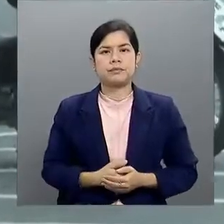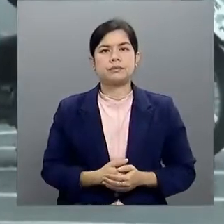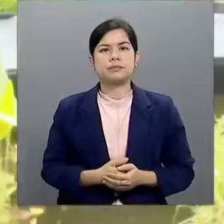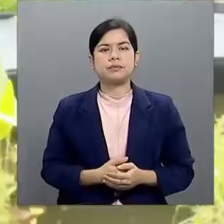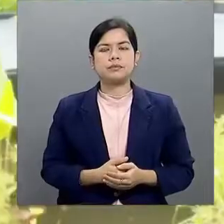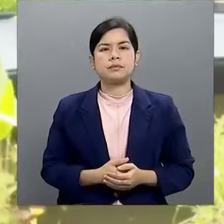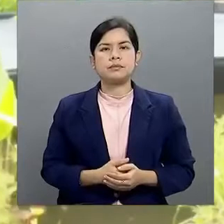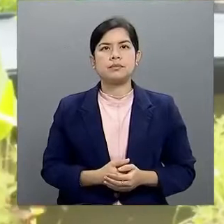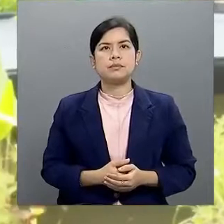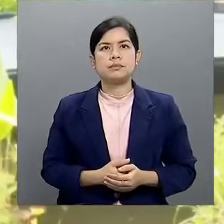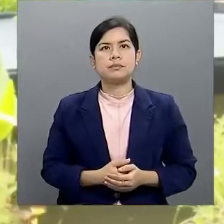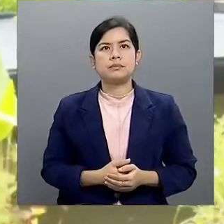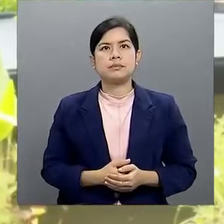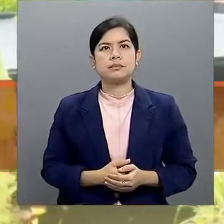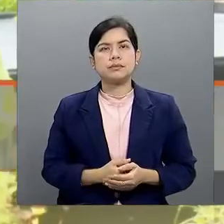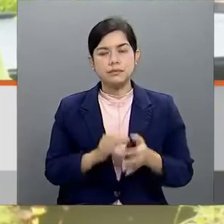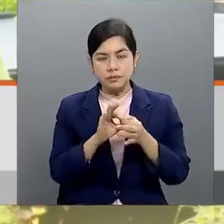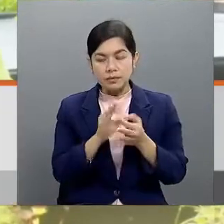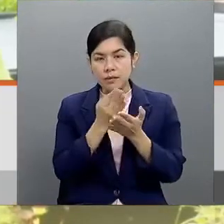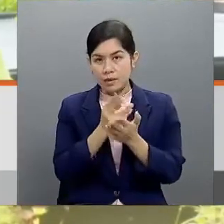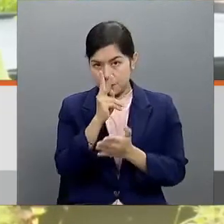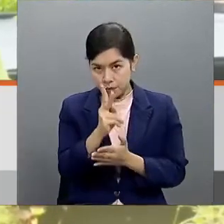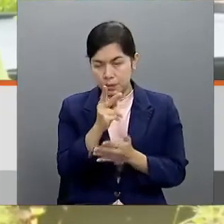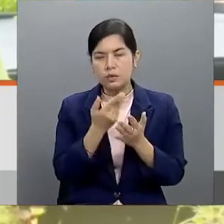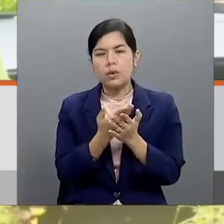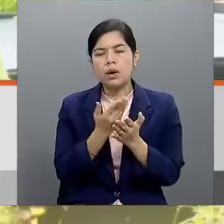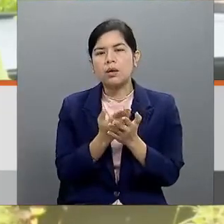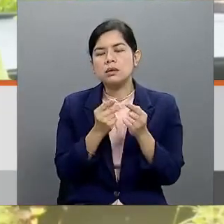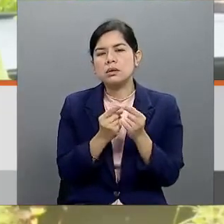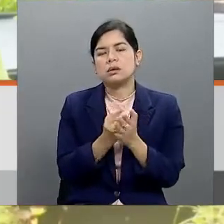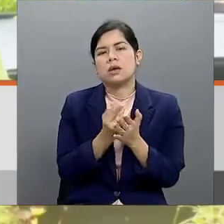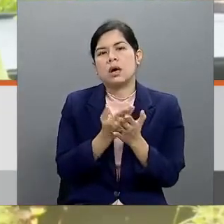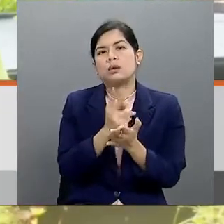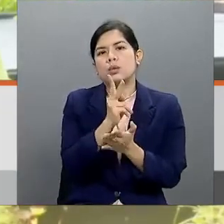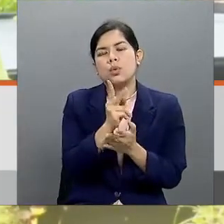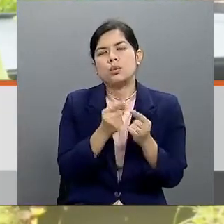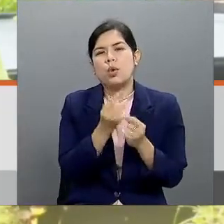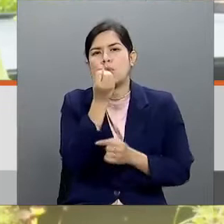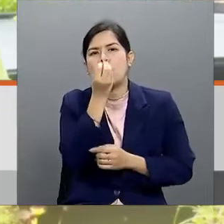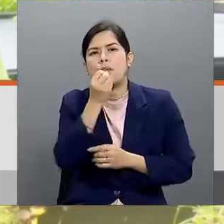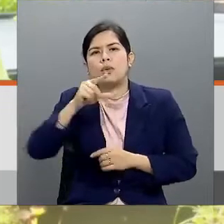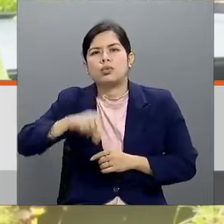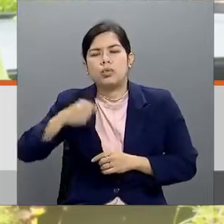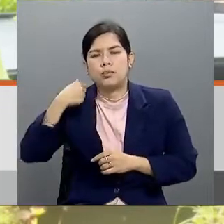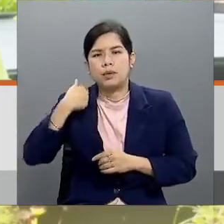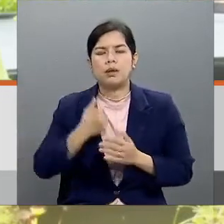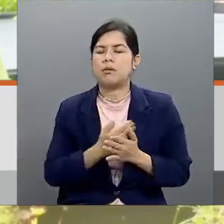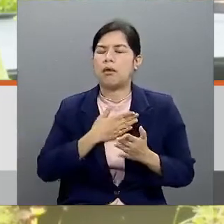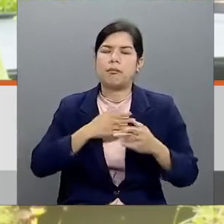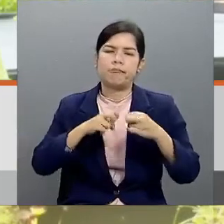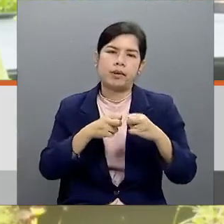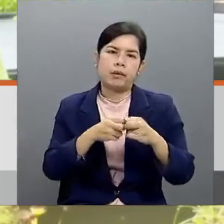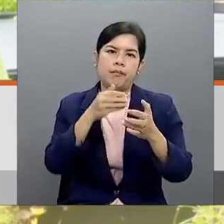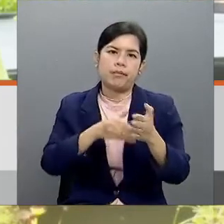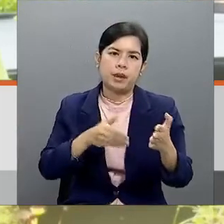มีเงินกู้หรือว่าซอฟท์โรลต่างๆเนี่ยเราก็เข้าไม่ถึงครับเนื่องจากมีข้อติดขัดในเรื่องของเงื่อนไขต่างๆ